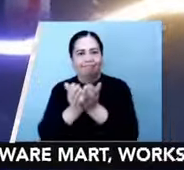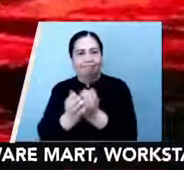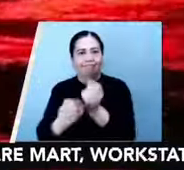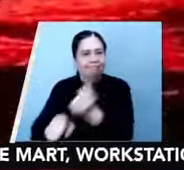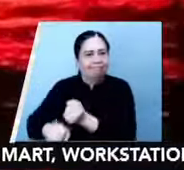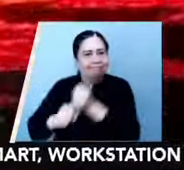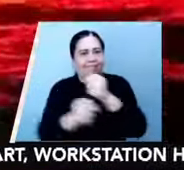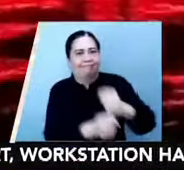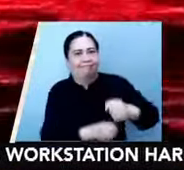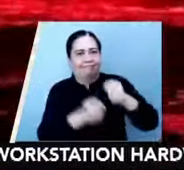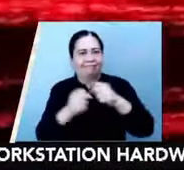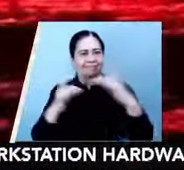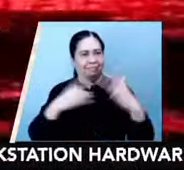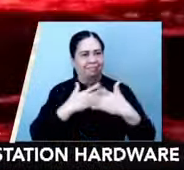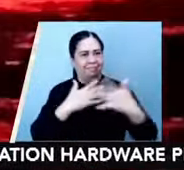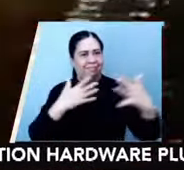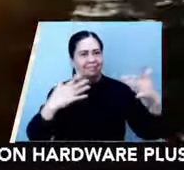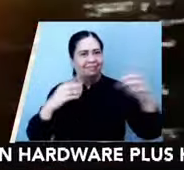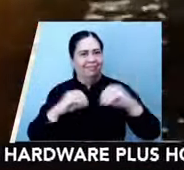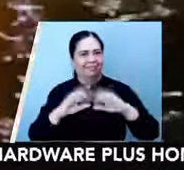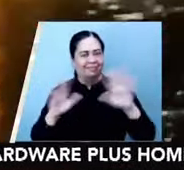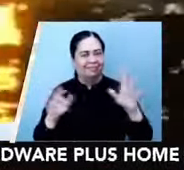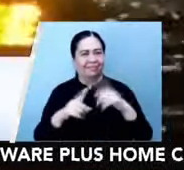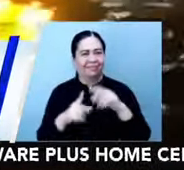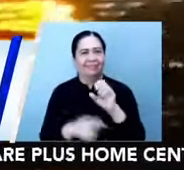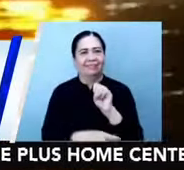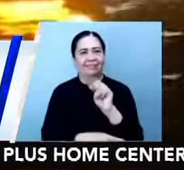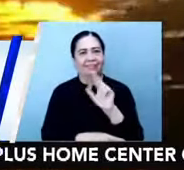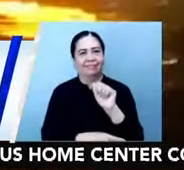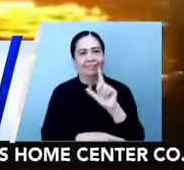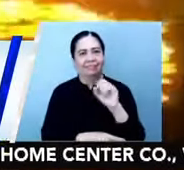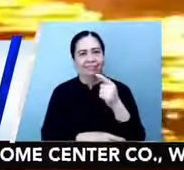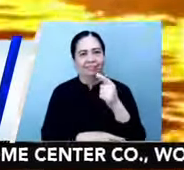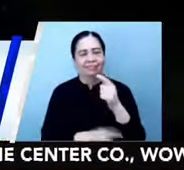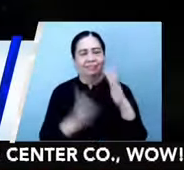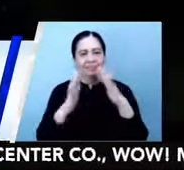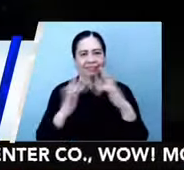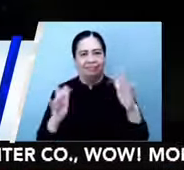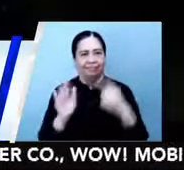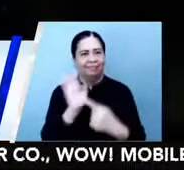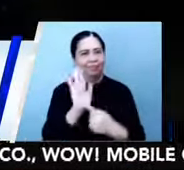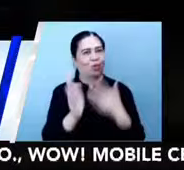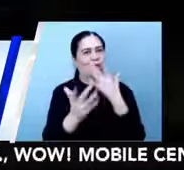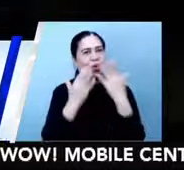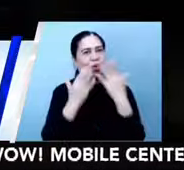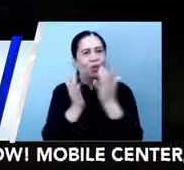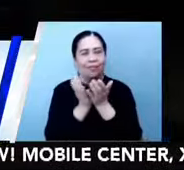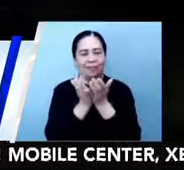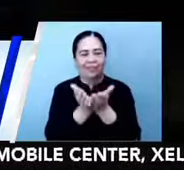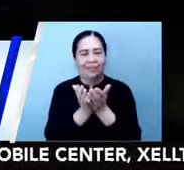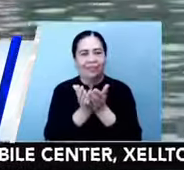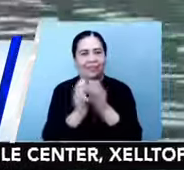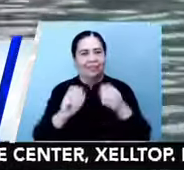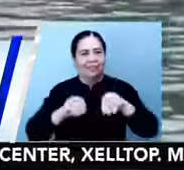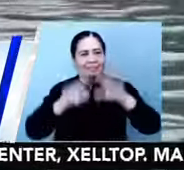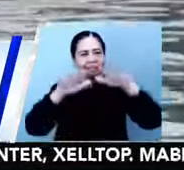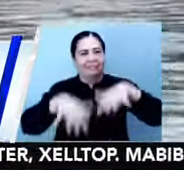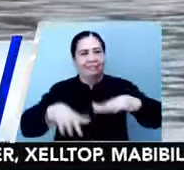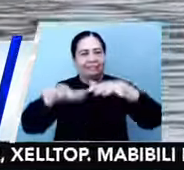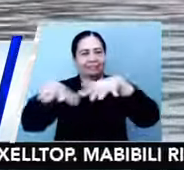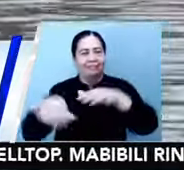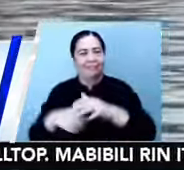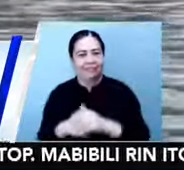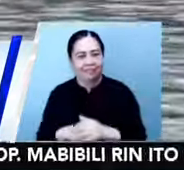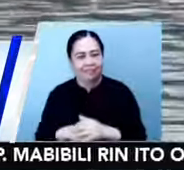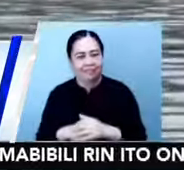Dark para sa Saulog Festival. Litaw ang mga kulay ng mga bangka sa gitna ng dagat. Nilahukan nito ng